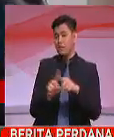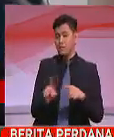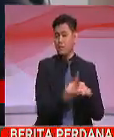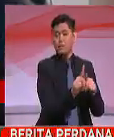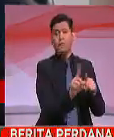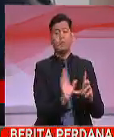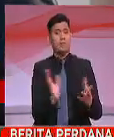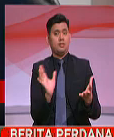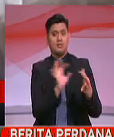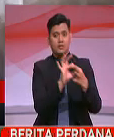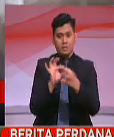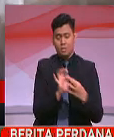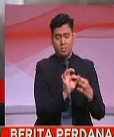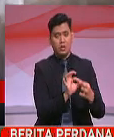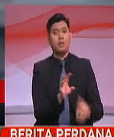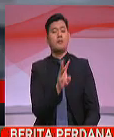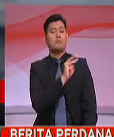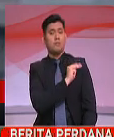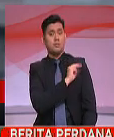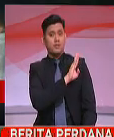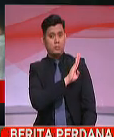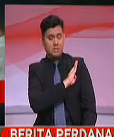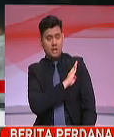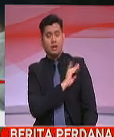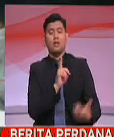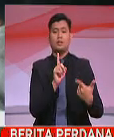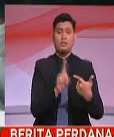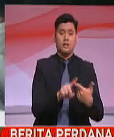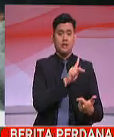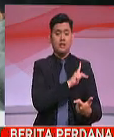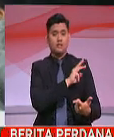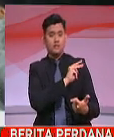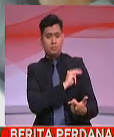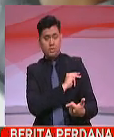Bersama Menteri besar dan ketua menteri serta dengan pihak berkepentingan